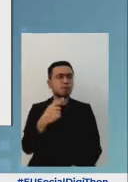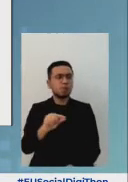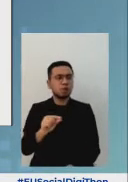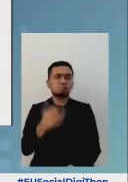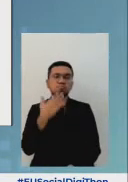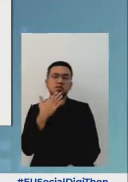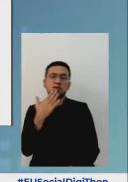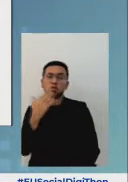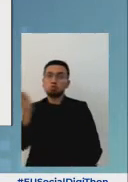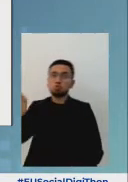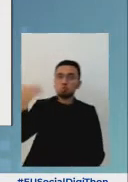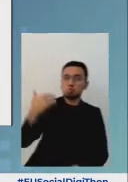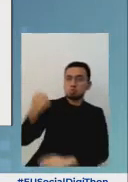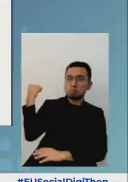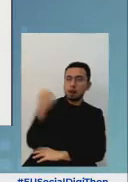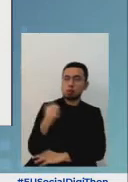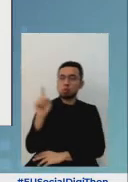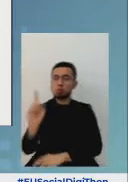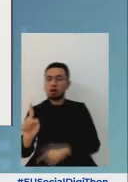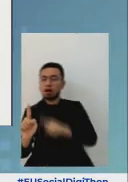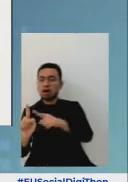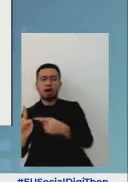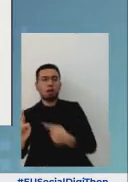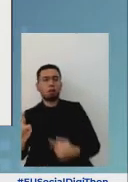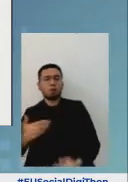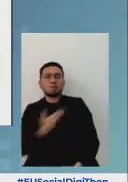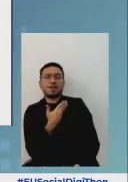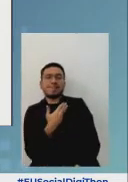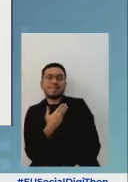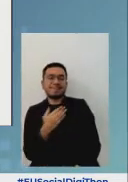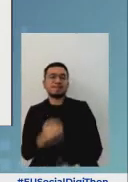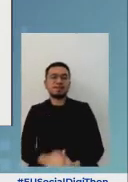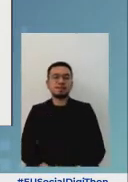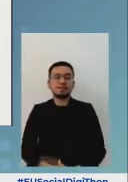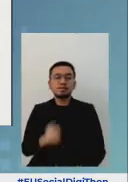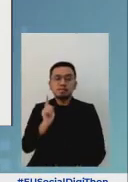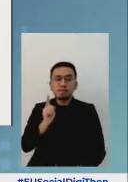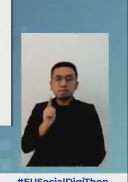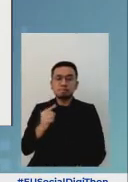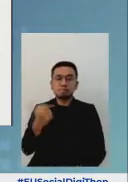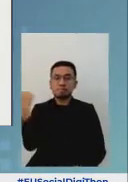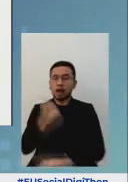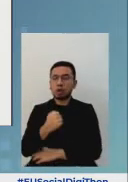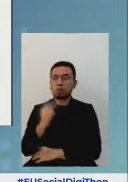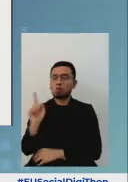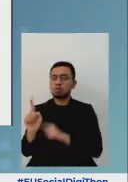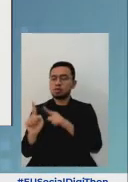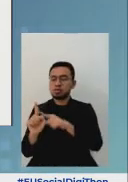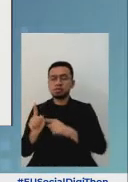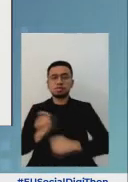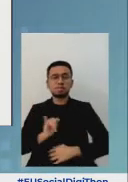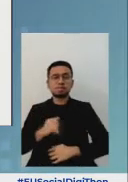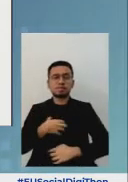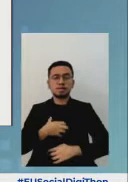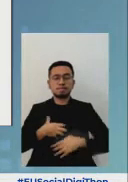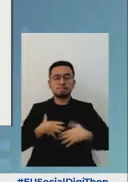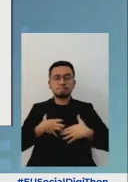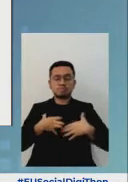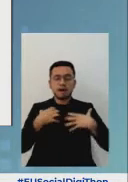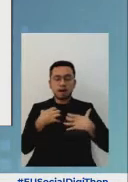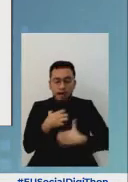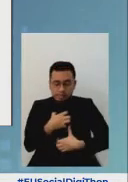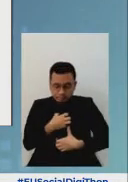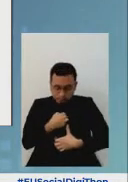Kenapa? Karena biasanya pelaku itu adalah seseorang yang penuh kemarahan. Kenapa dia marah? Karena dia pernah dibully